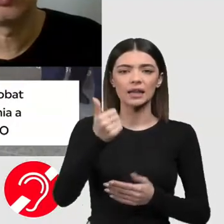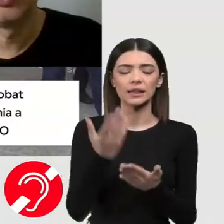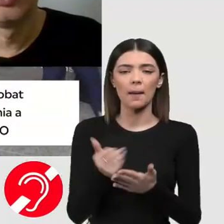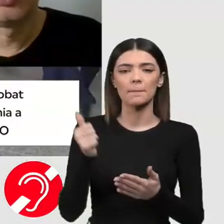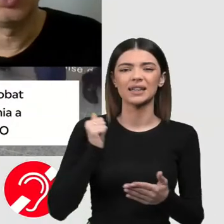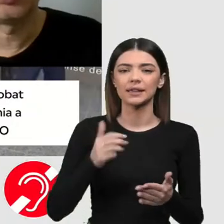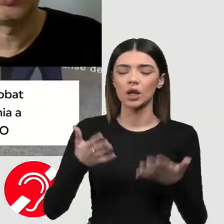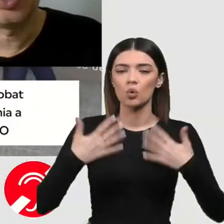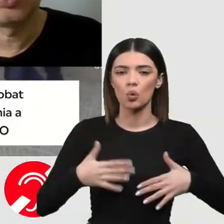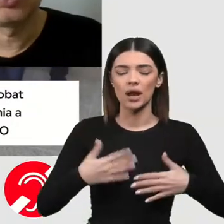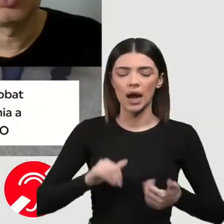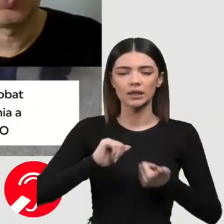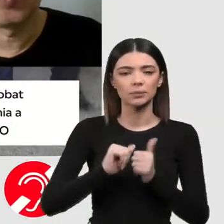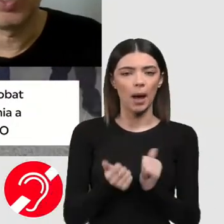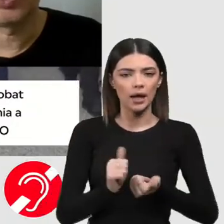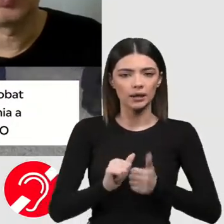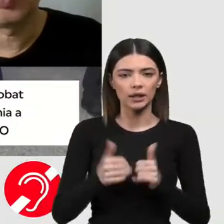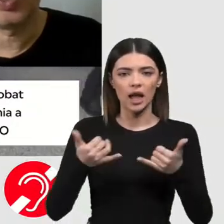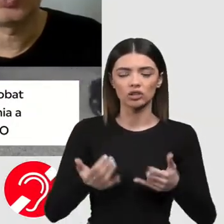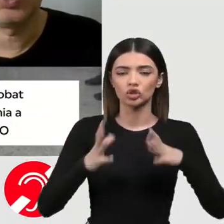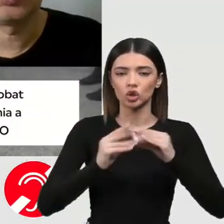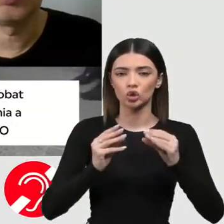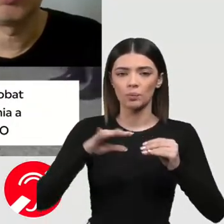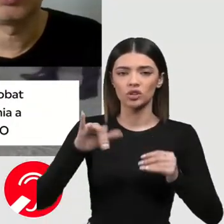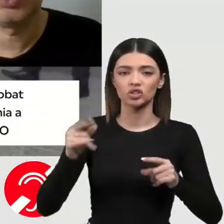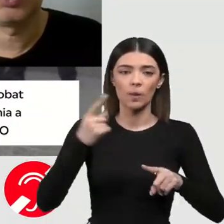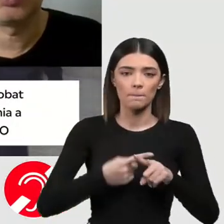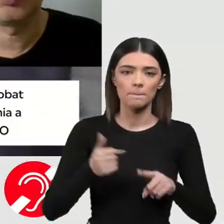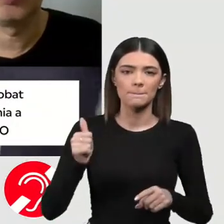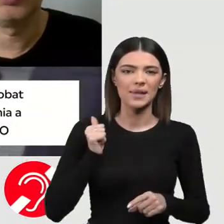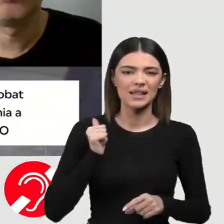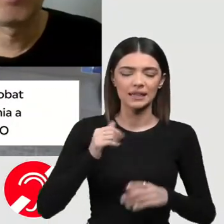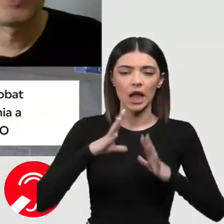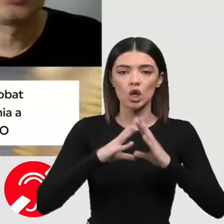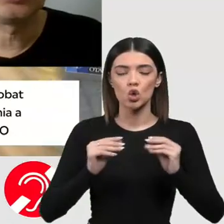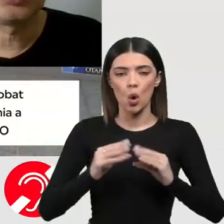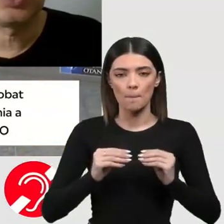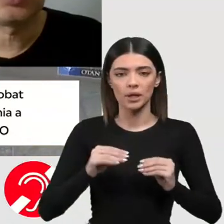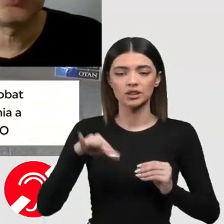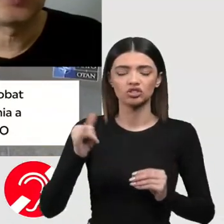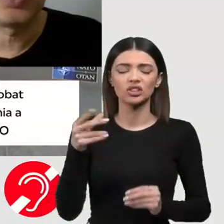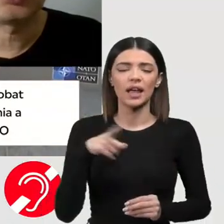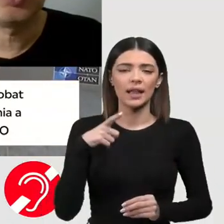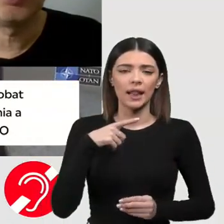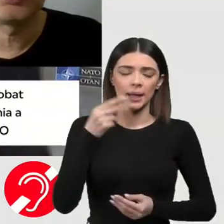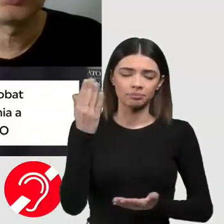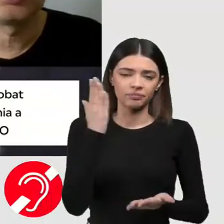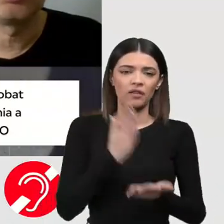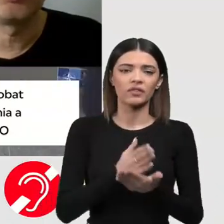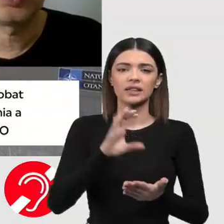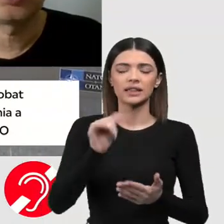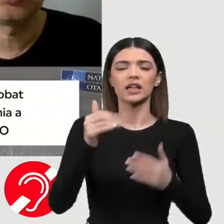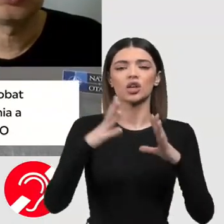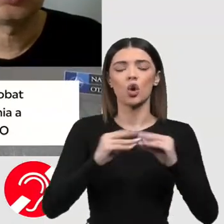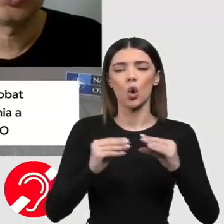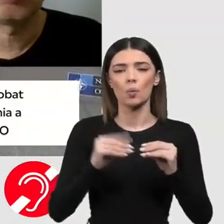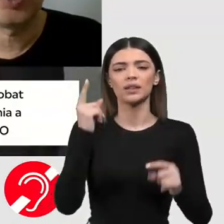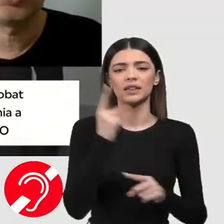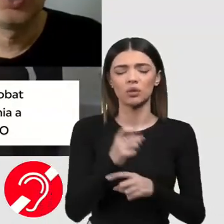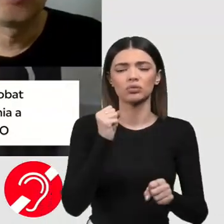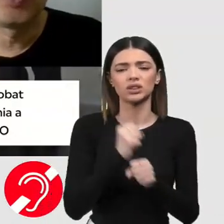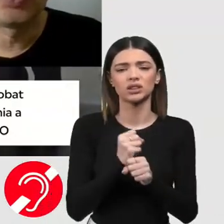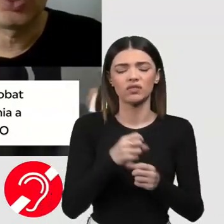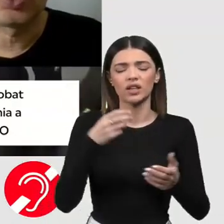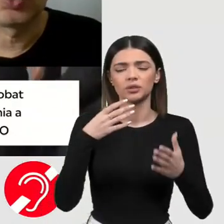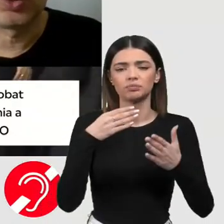vor antrena în România și vor fi antrenați de militarii români. Deci este clar că România trebuie să facă toți acești